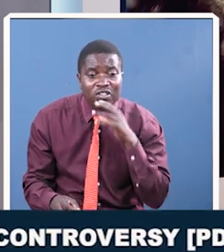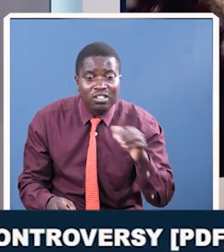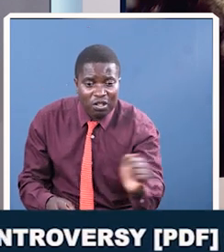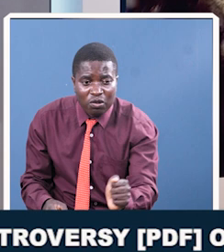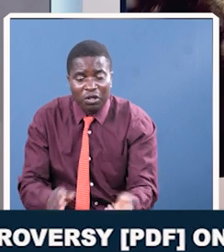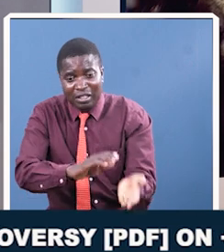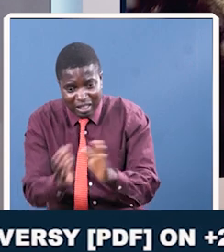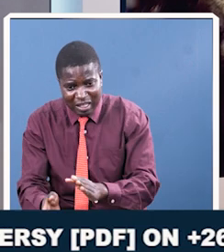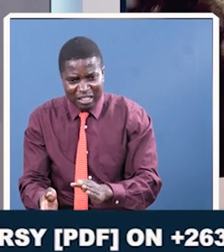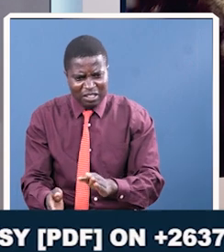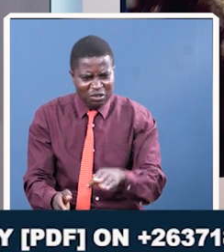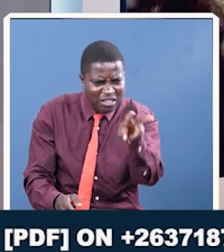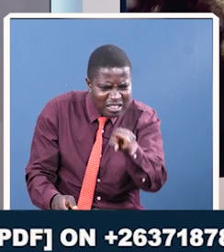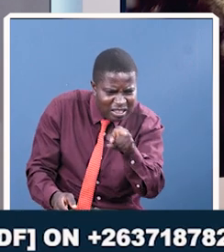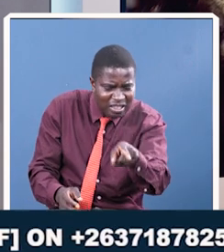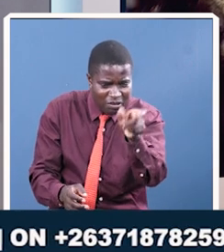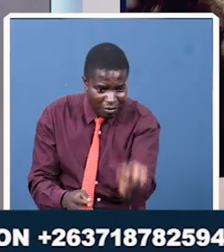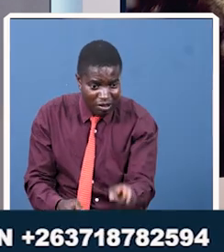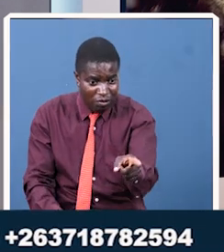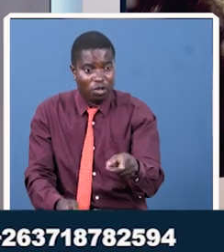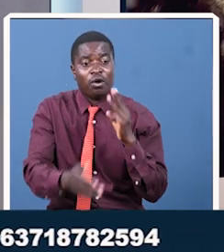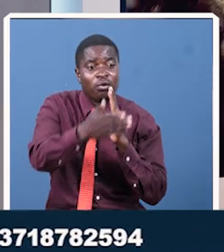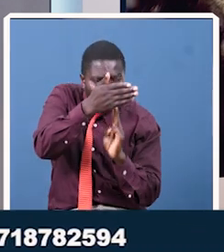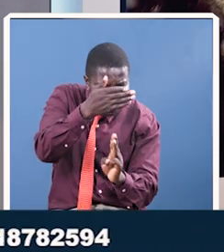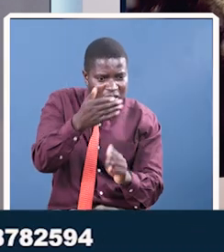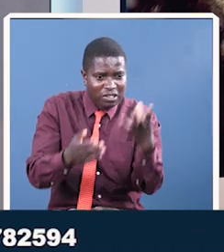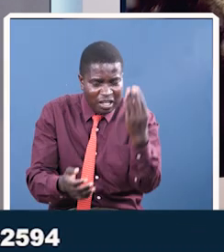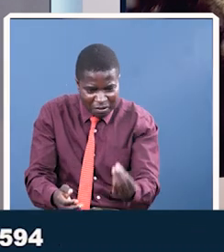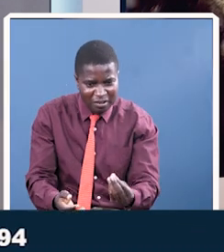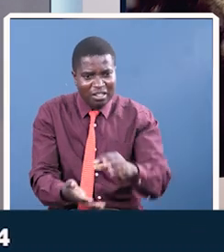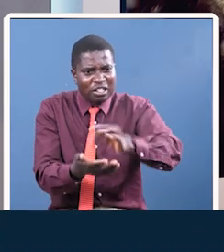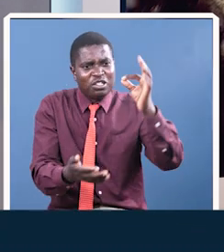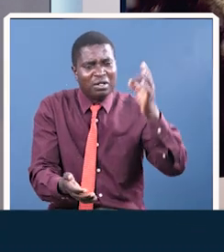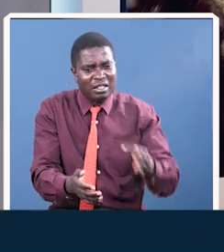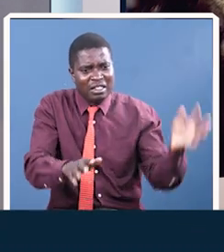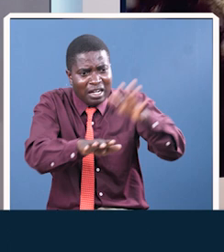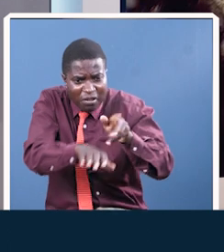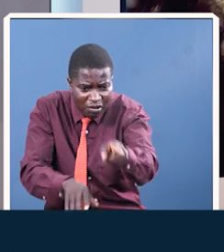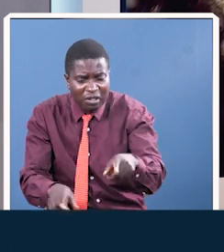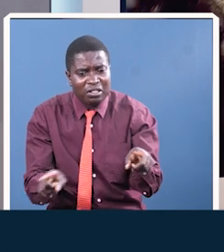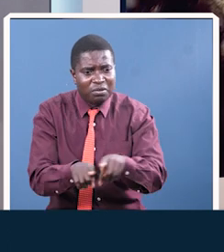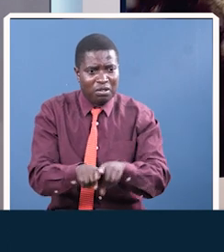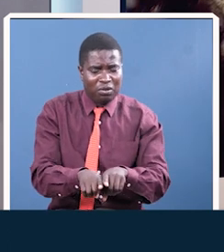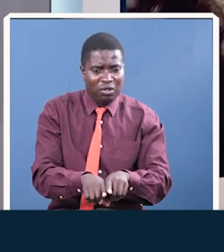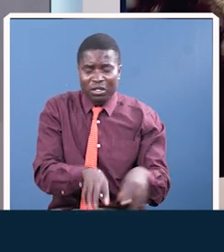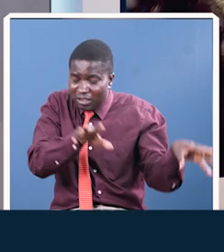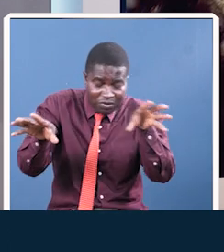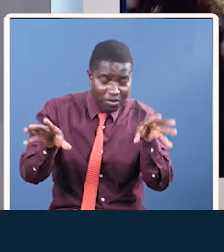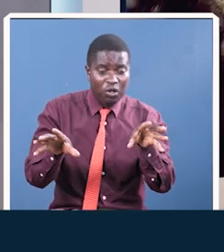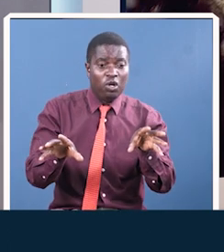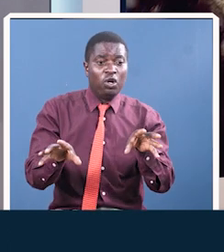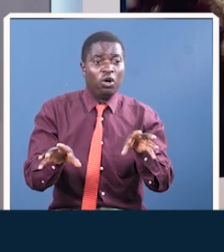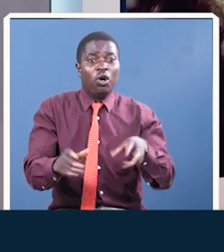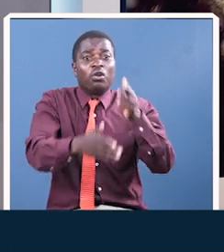ari kuprofita kuti haana here mweya uri kuti unomusvikira kuti atanga kuita zvokuprofita. Ukaenda kunganga kana yapedza